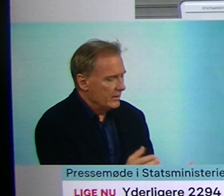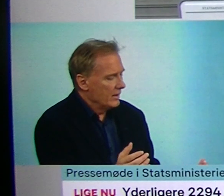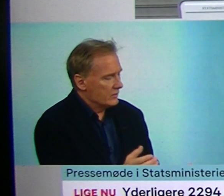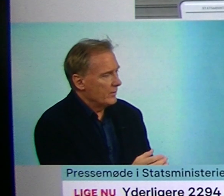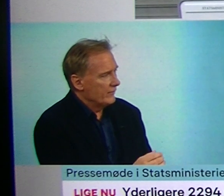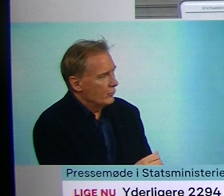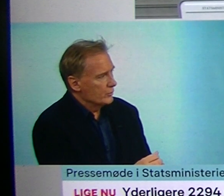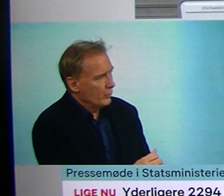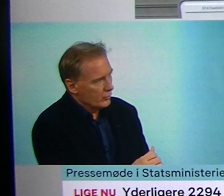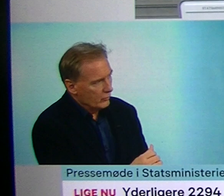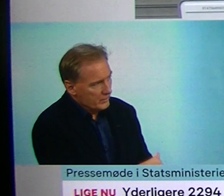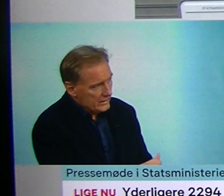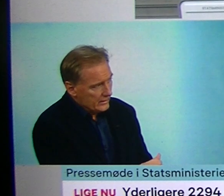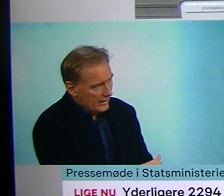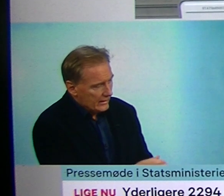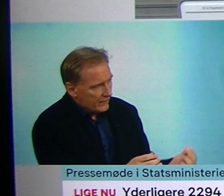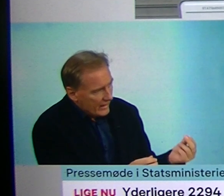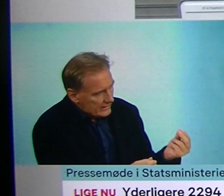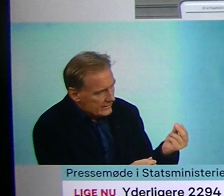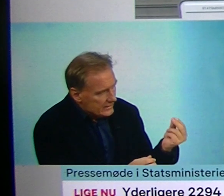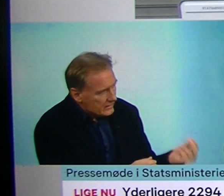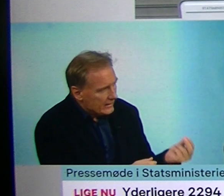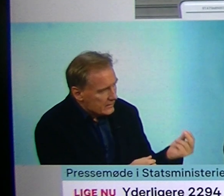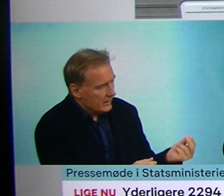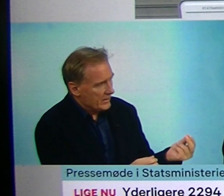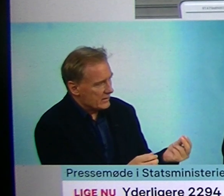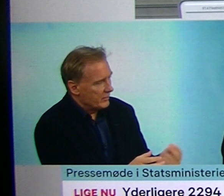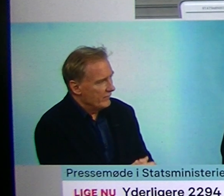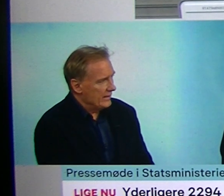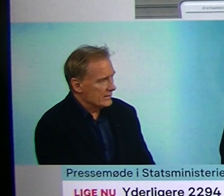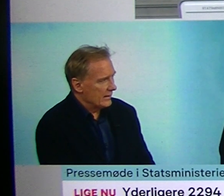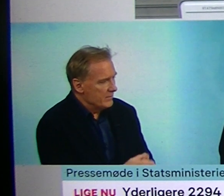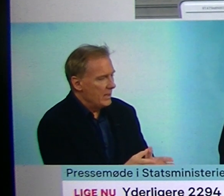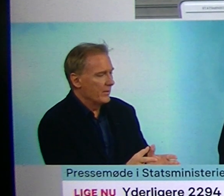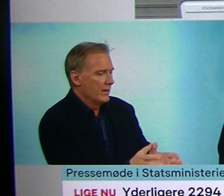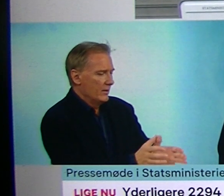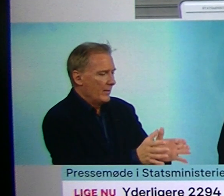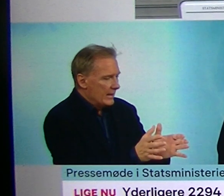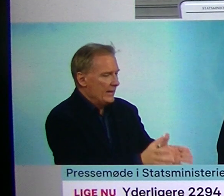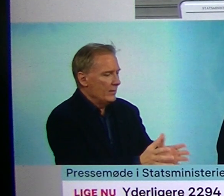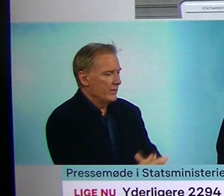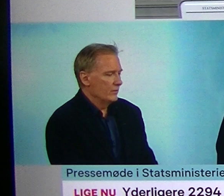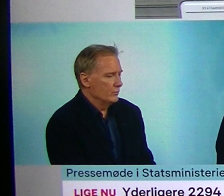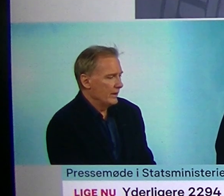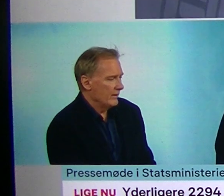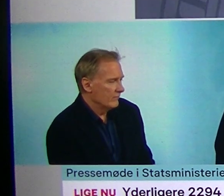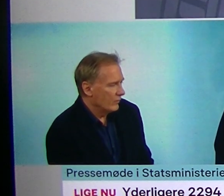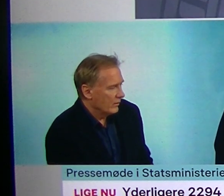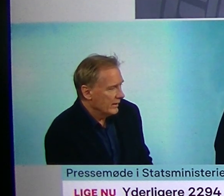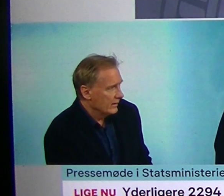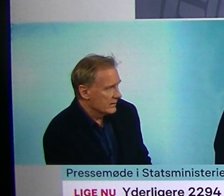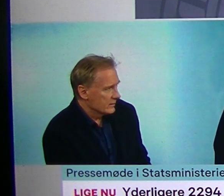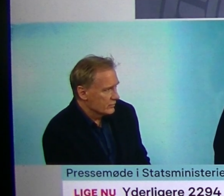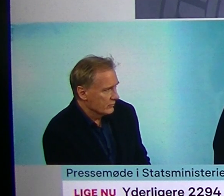samme igen som i marts 2020. Hvor hun går fra talestolen nu. Og så lukker Danmark ned og sender alle de offentlige ansatte hjem. Og